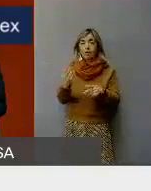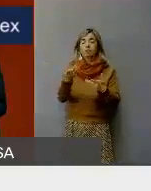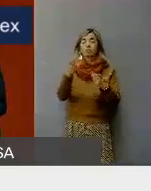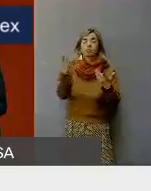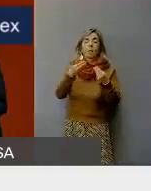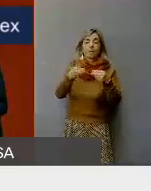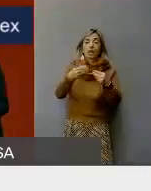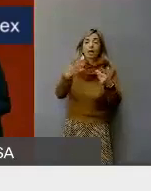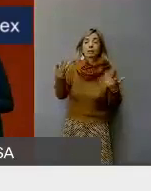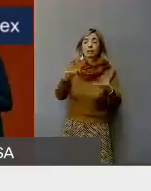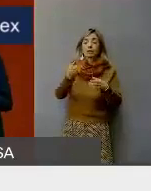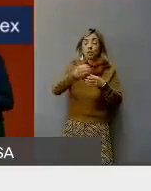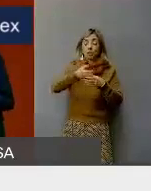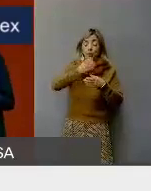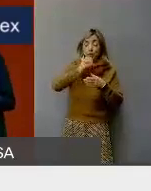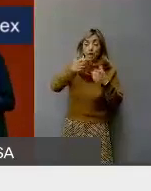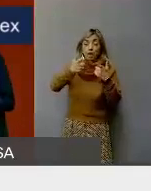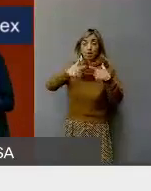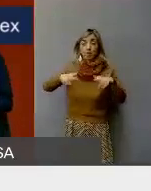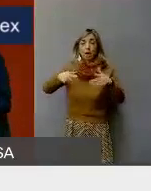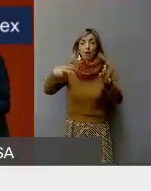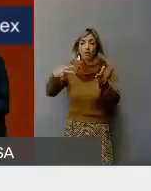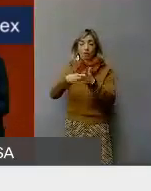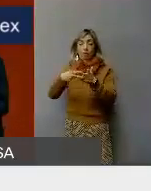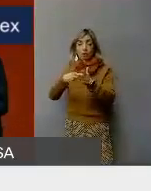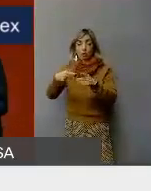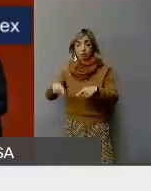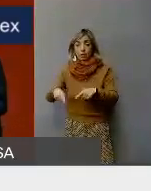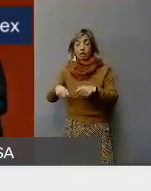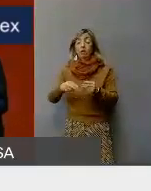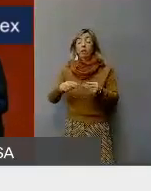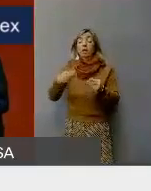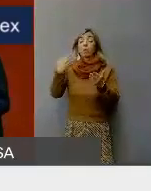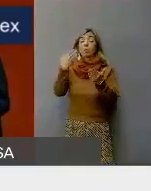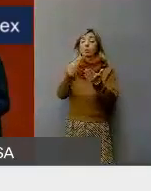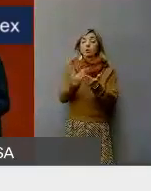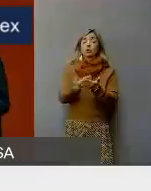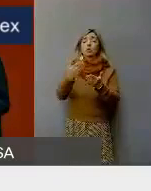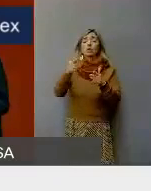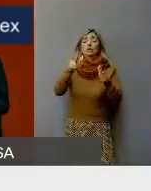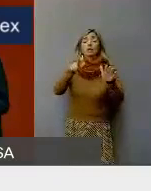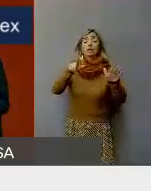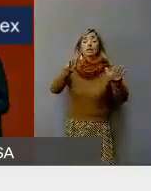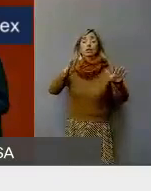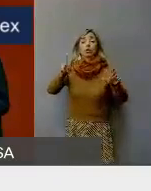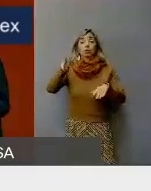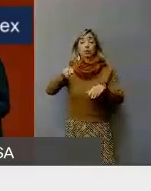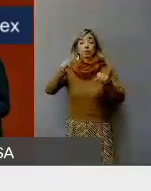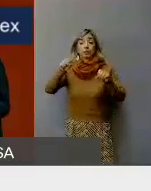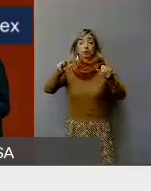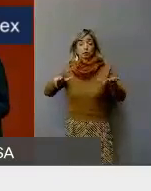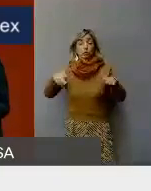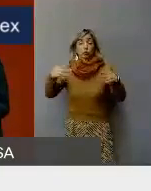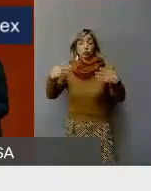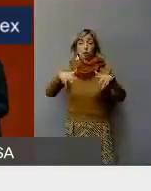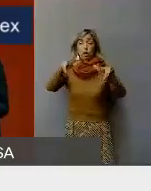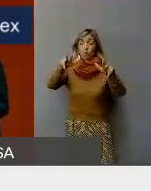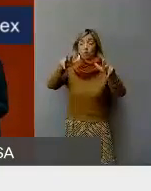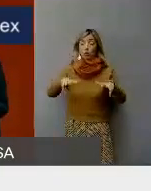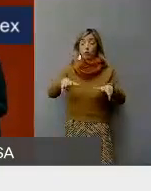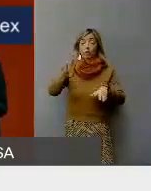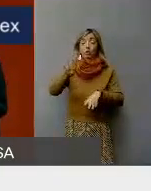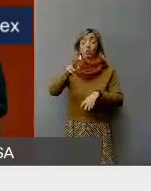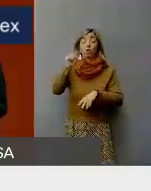piatti la mozione 79 2018 e avevamo depositato discussa e approvata nella seduta del consiglio comunale del 4 dicembre